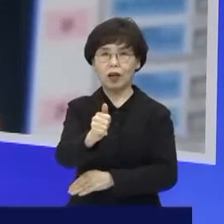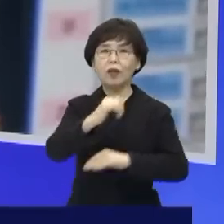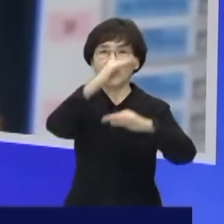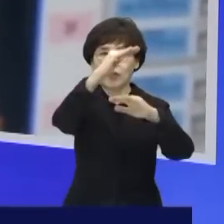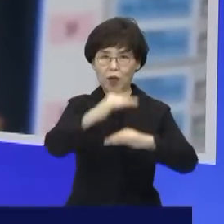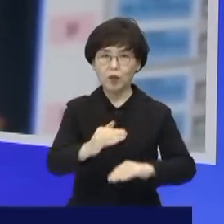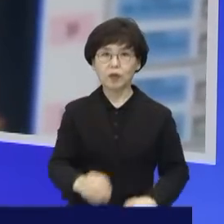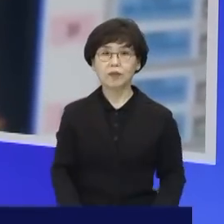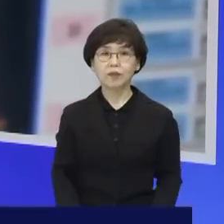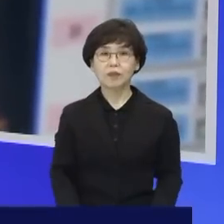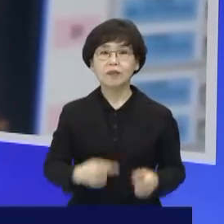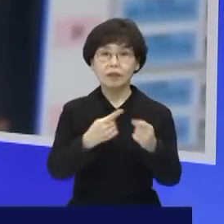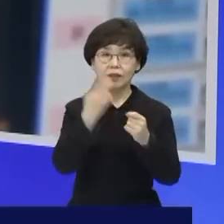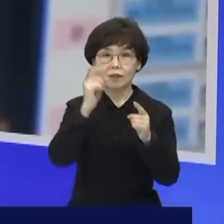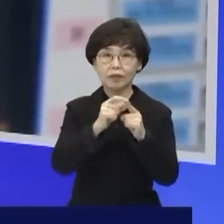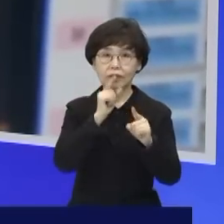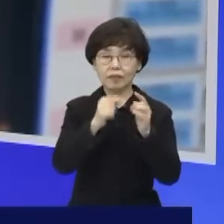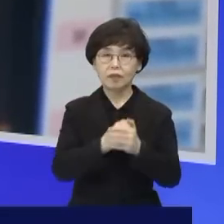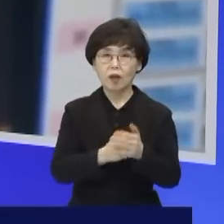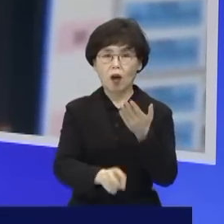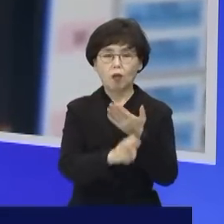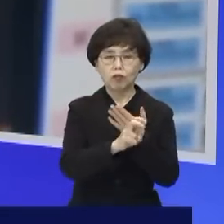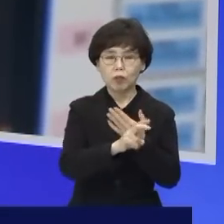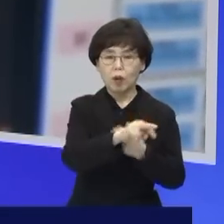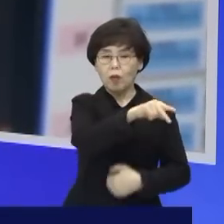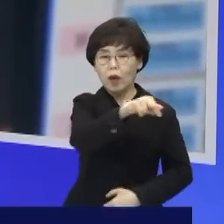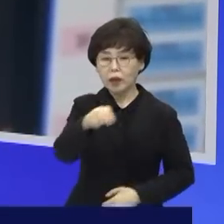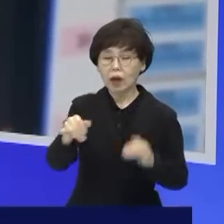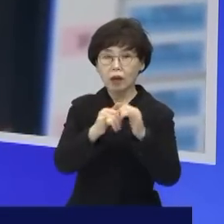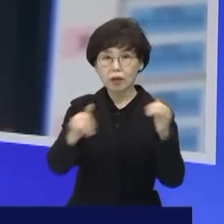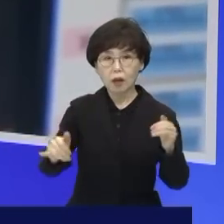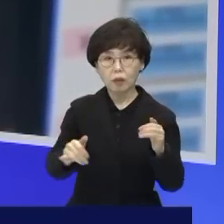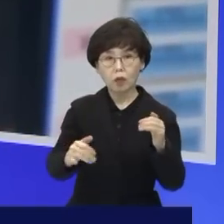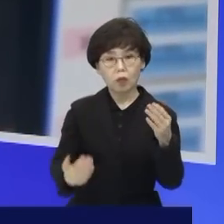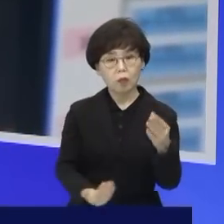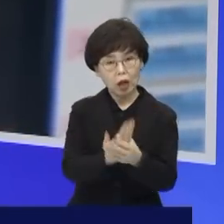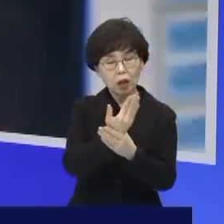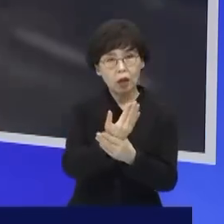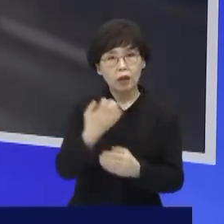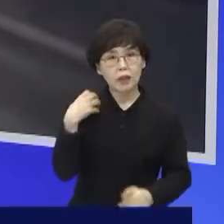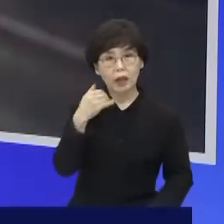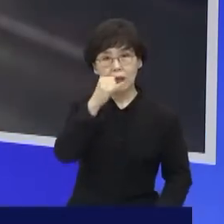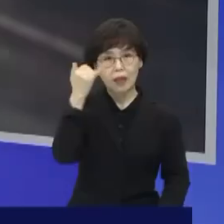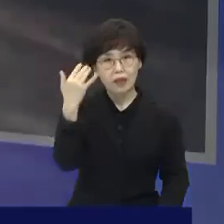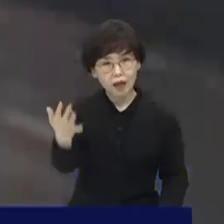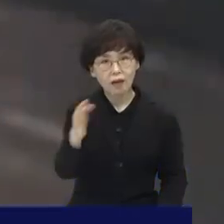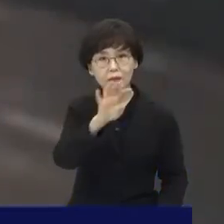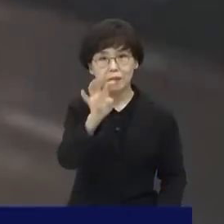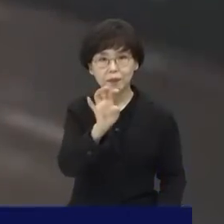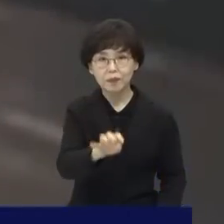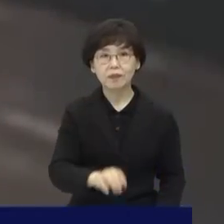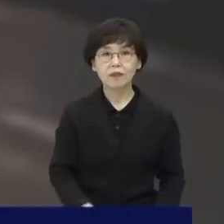있습니다. 오클릭 첫 번째 검색어는 무단 횡단한 사람도 사고 책임 있나?입니다.